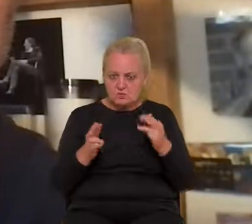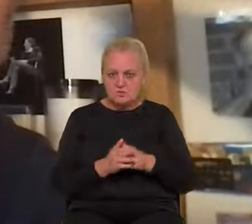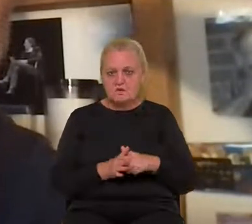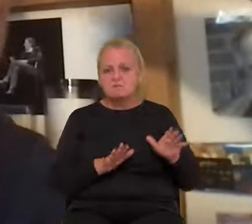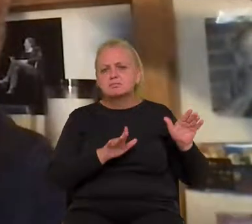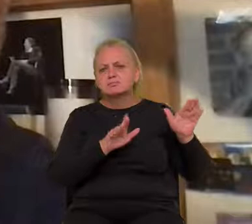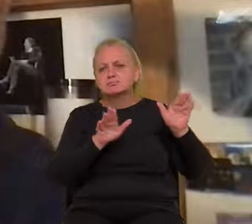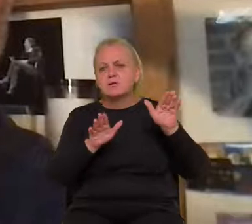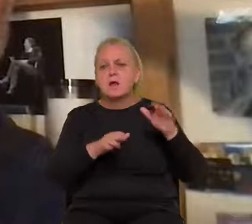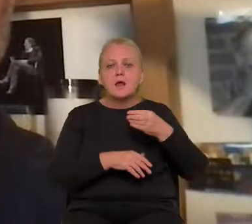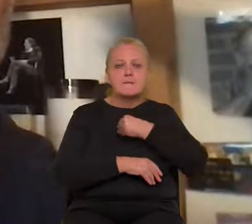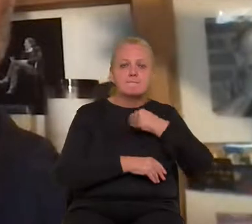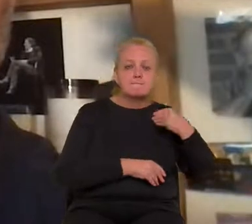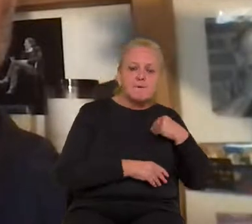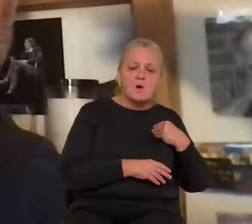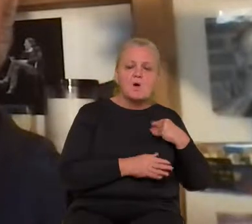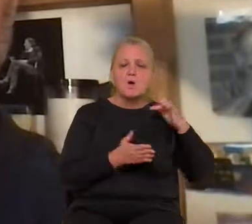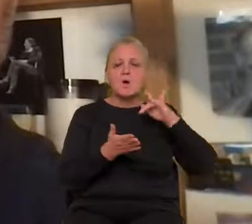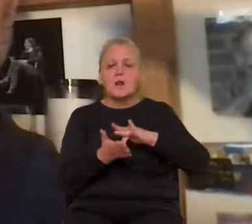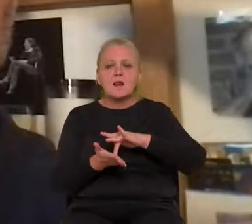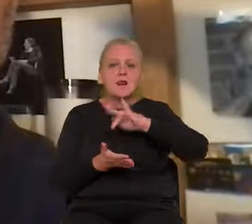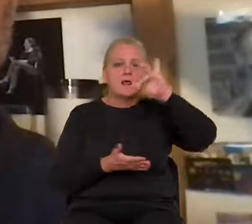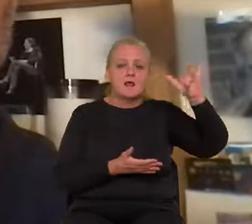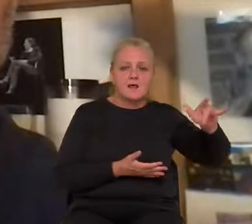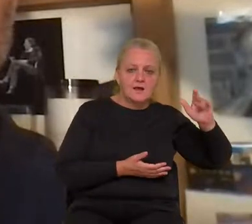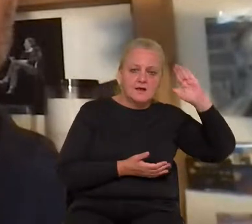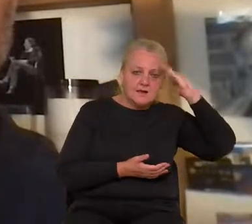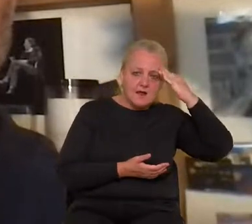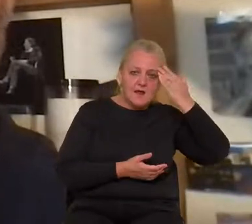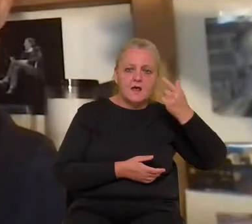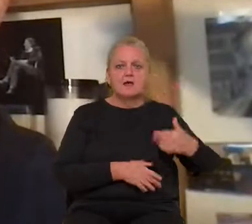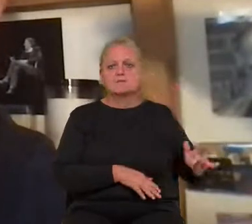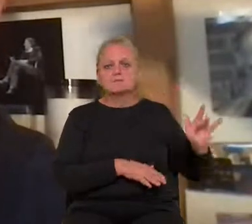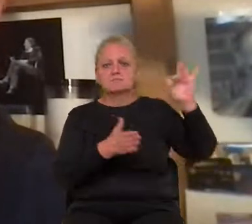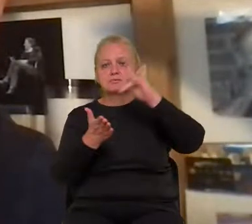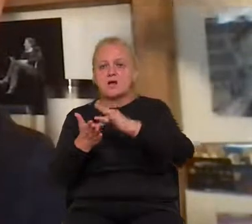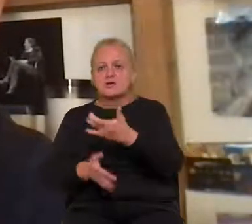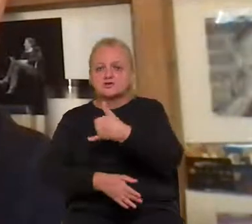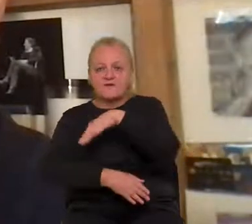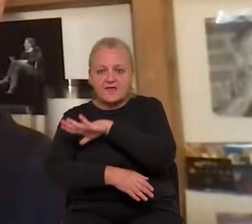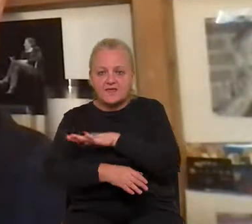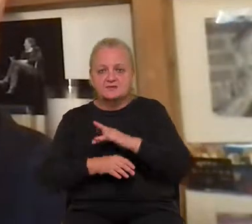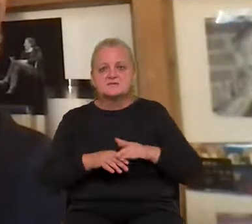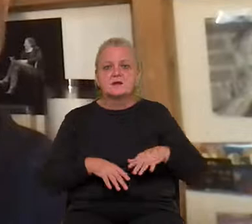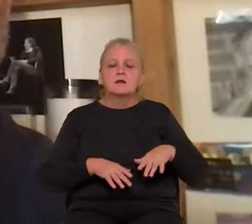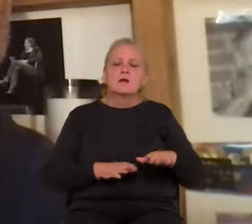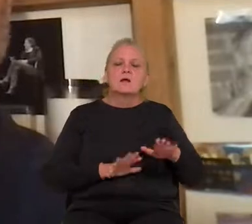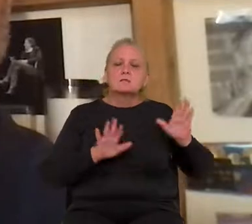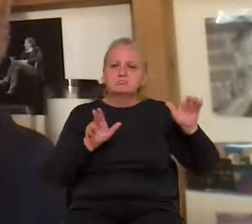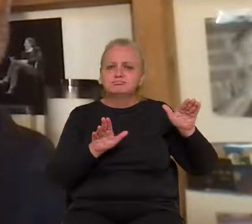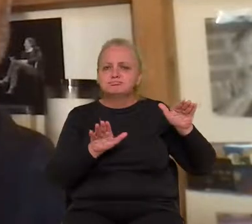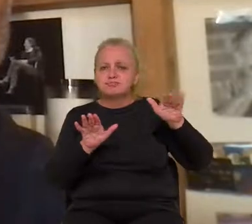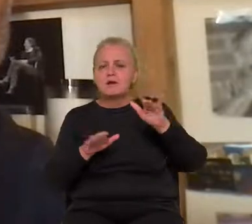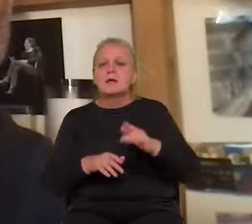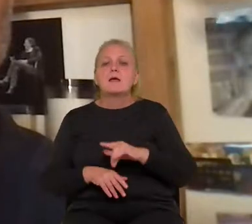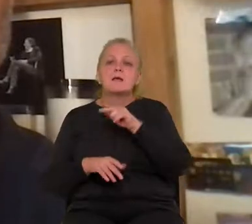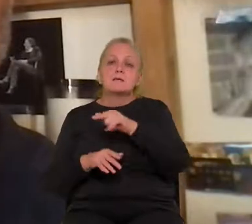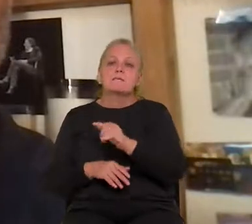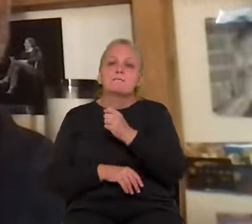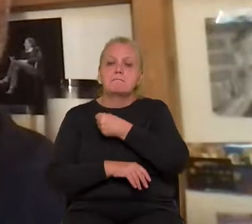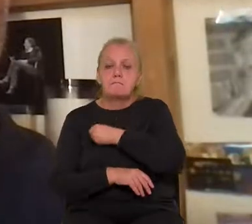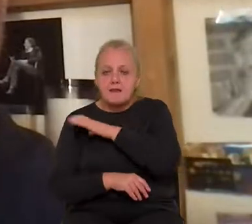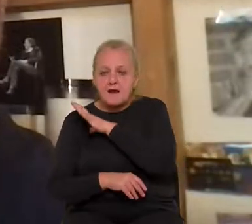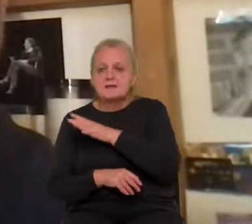Ptaki latają z Polski, z Irlandii, ze Szwecji i przelatują nad tą przestrzenią powietrzną, nad Palestyną, nad